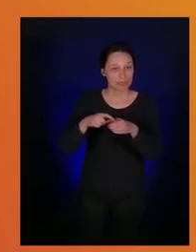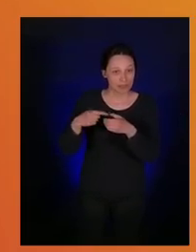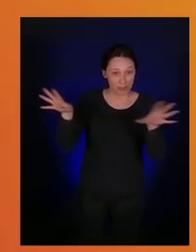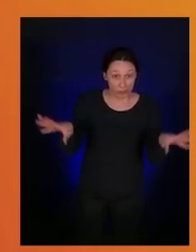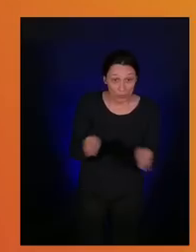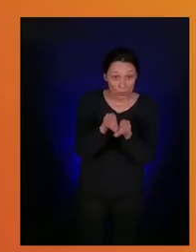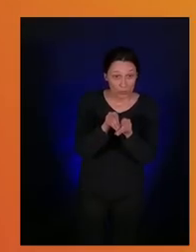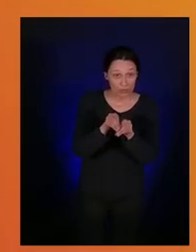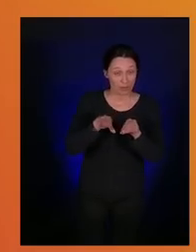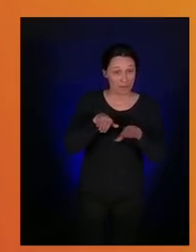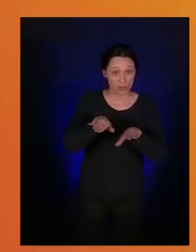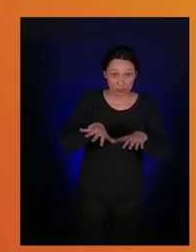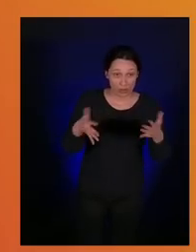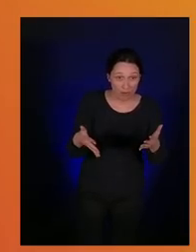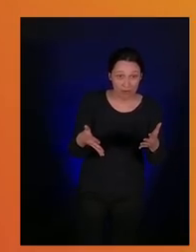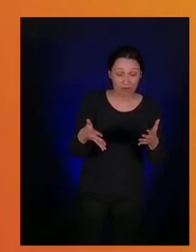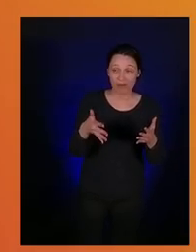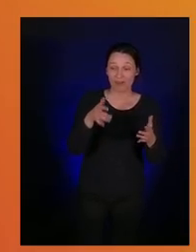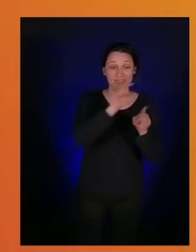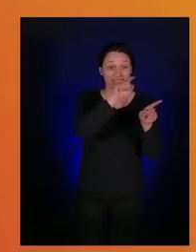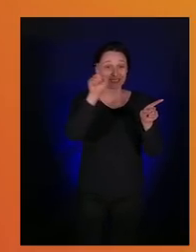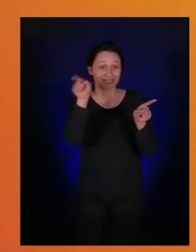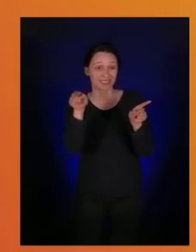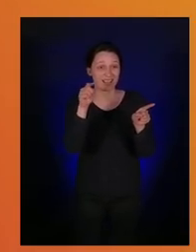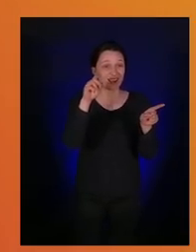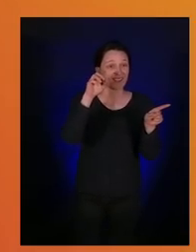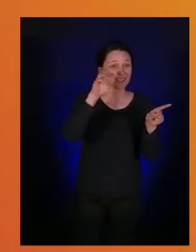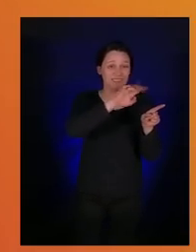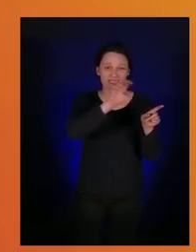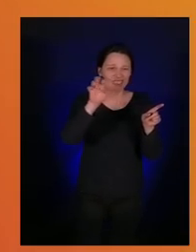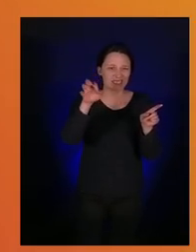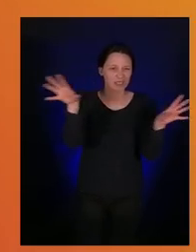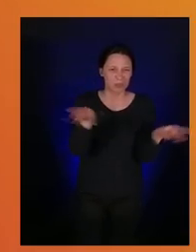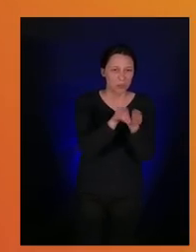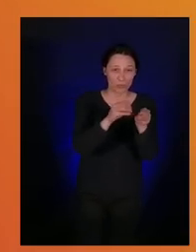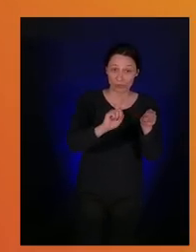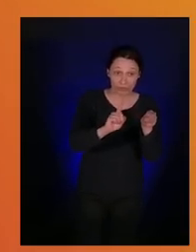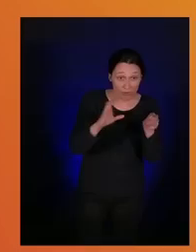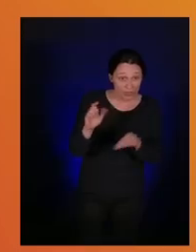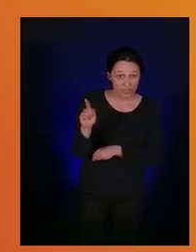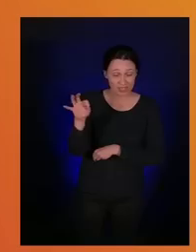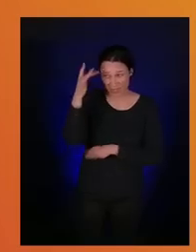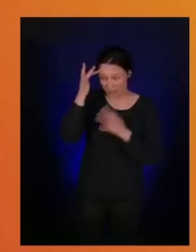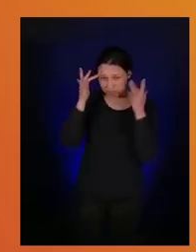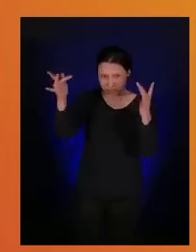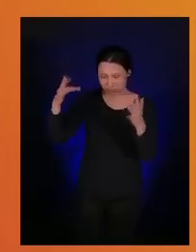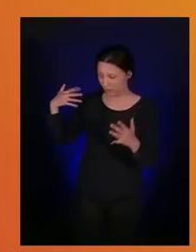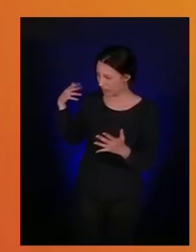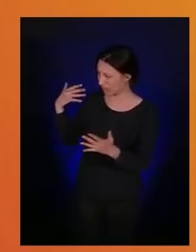L'unification du syndicalisme ne se fera pas par la fusion des sigles et des directions nationales. La CGT a suffisamment d'expérience en la matière pour